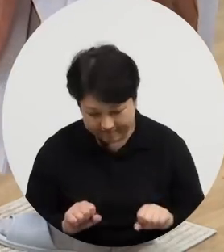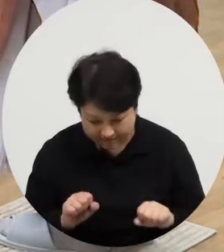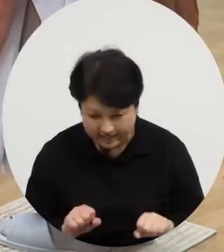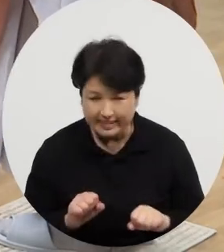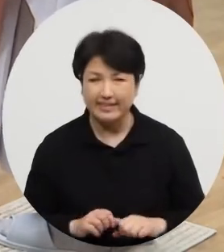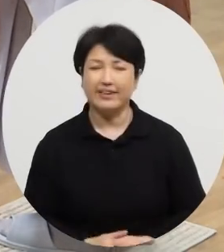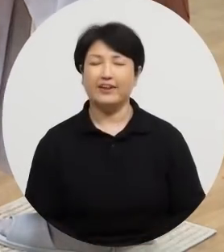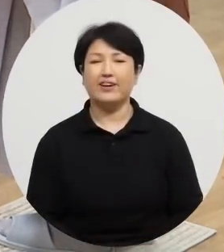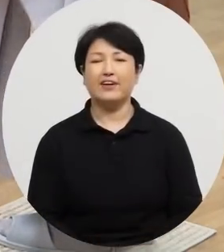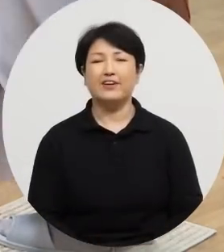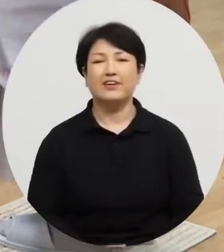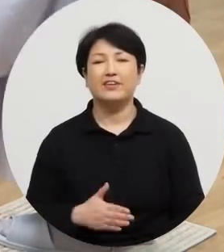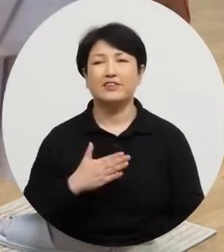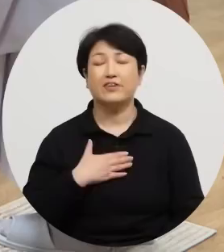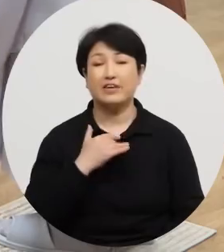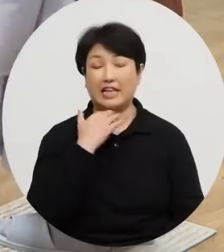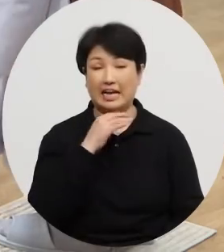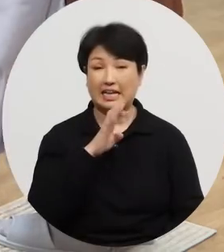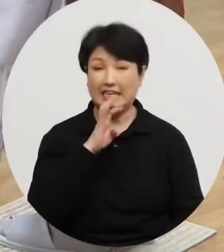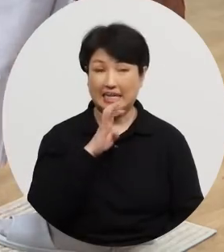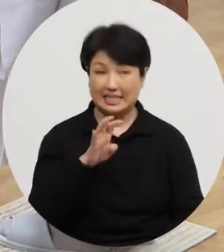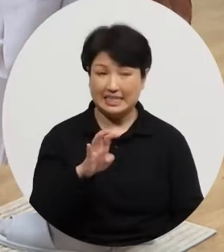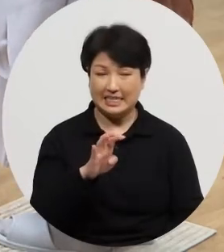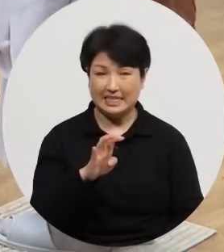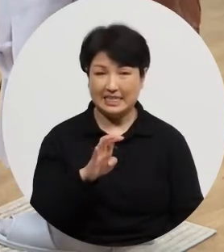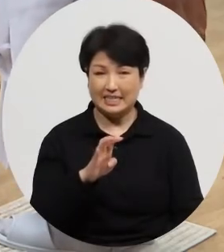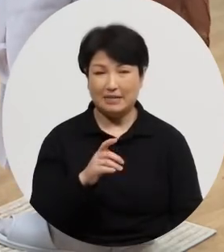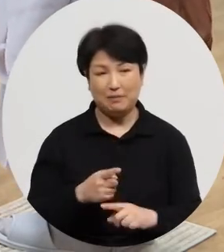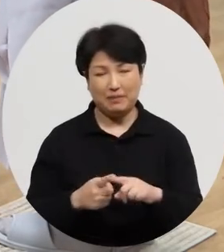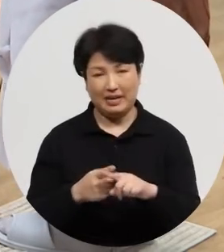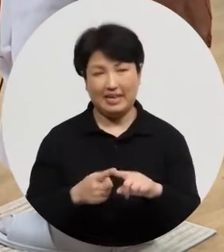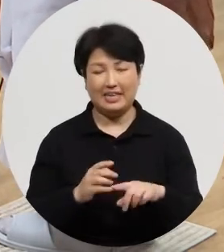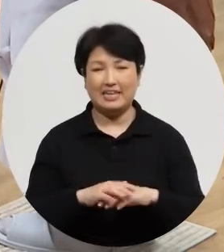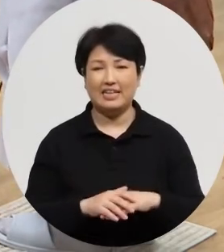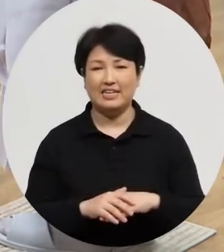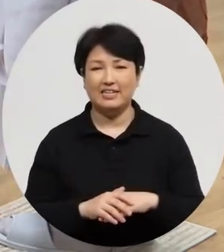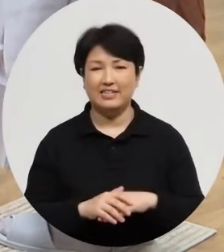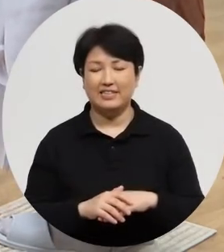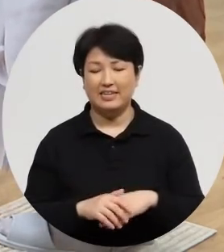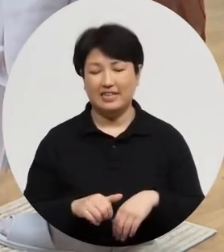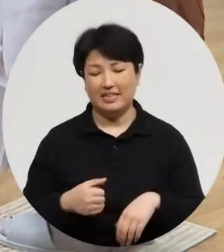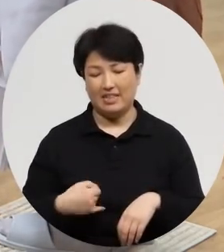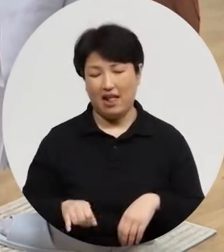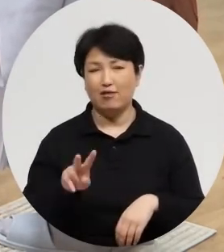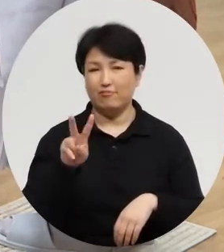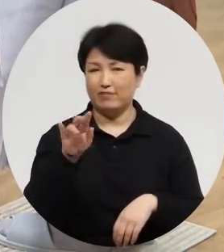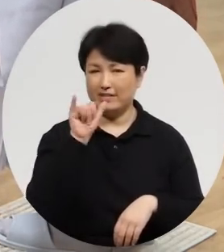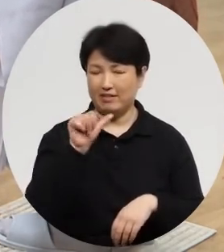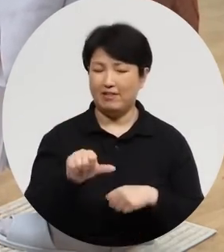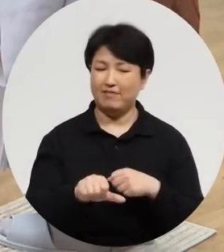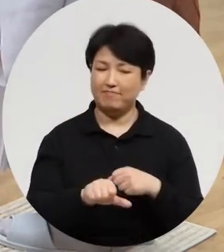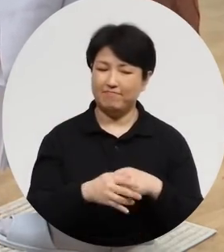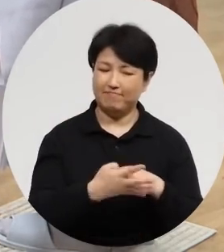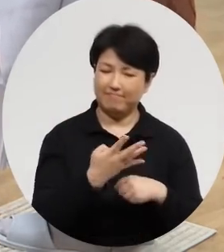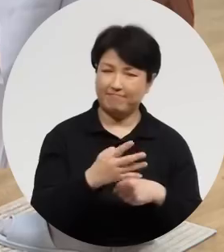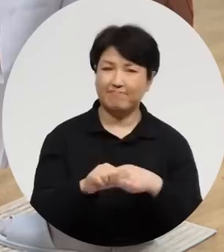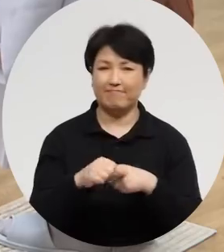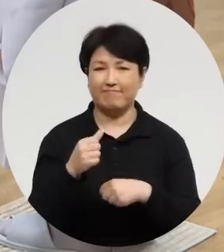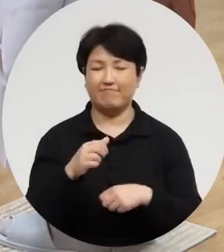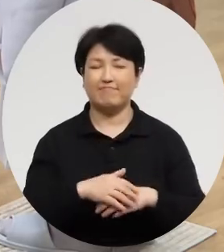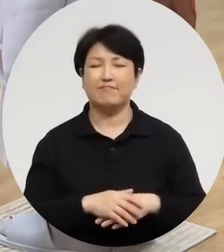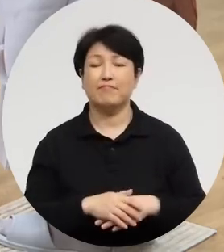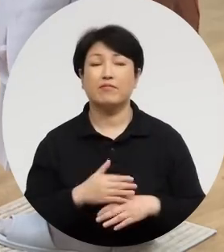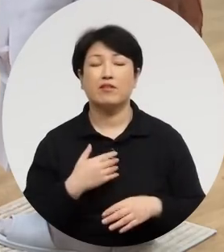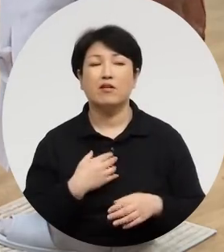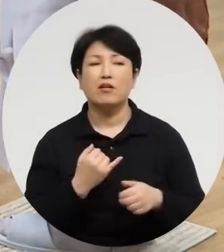네, 안녕하세요, 선생님. 저는 40대 중반, 4학년, 6학년 두 딸의 엄마입니다. 저는 남편과의